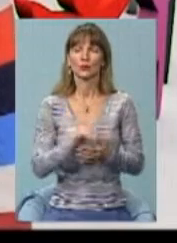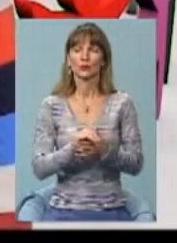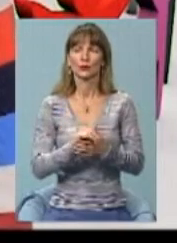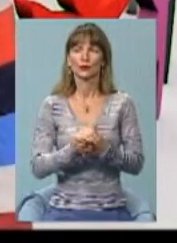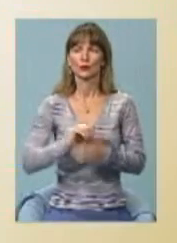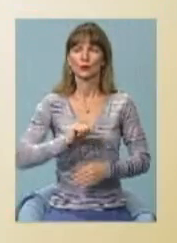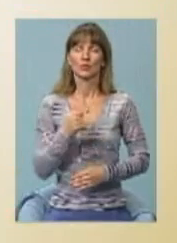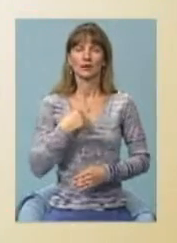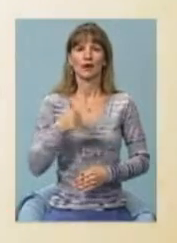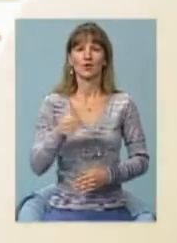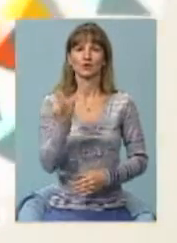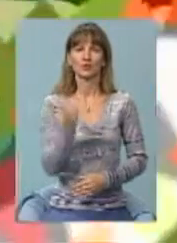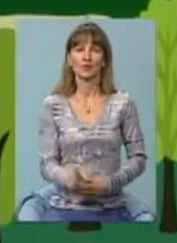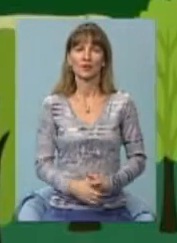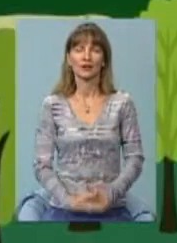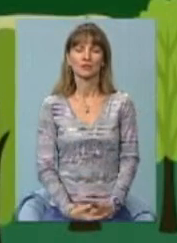хороший человек.